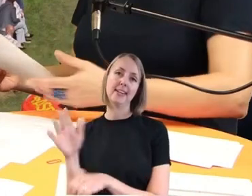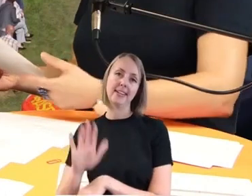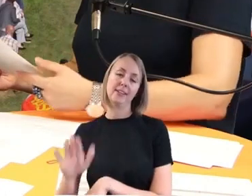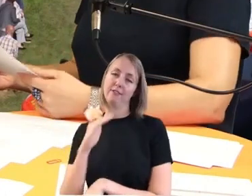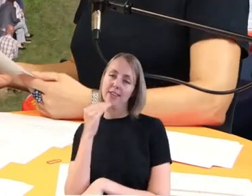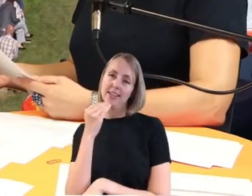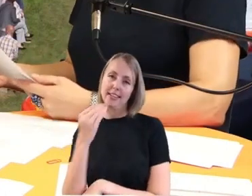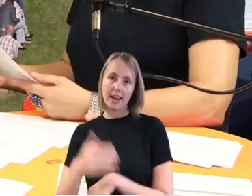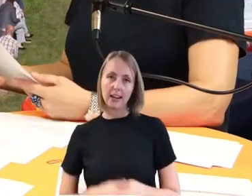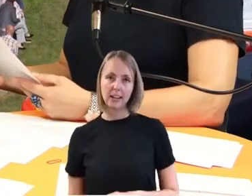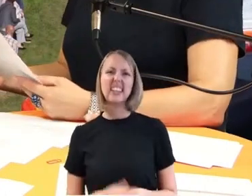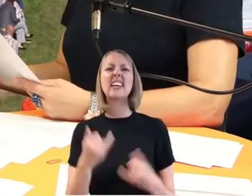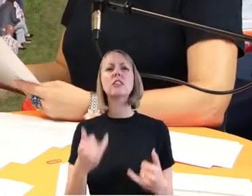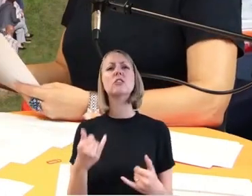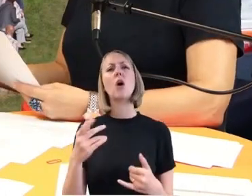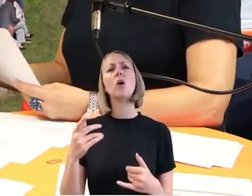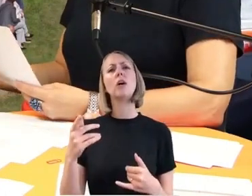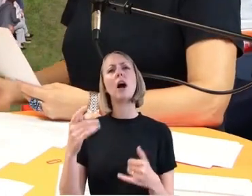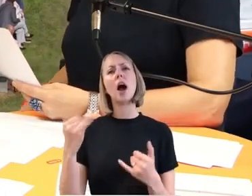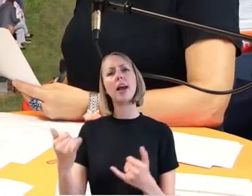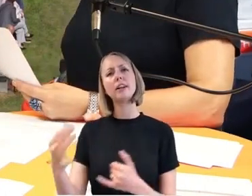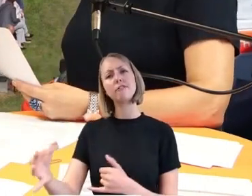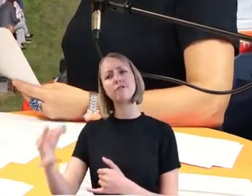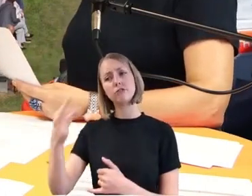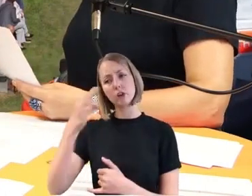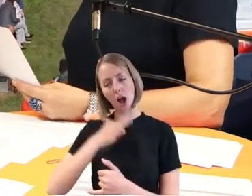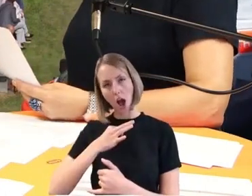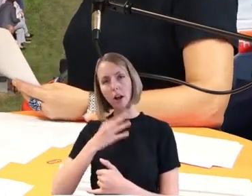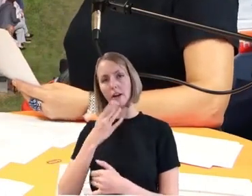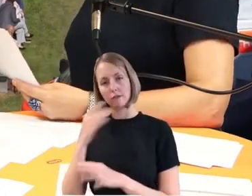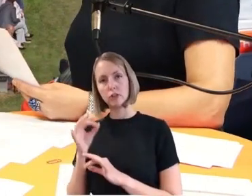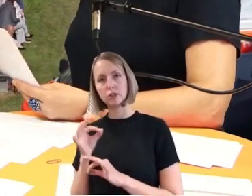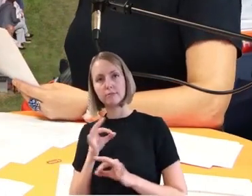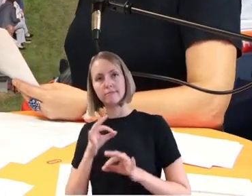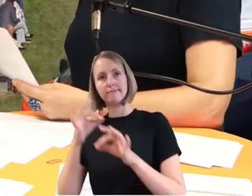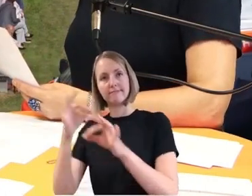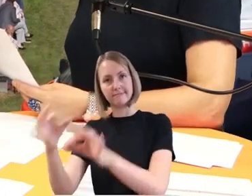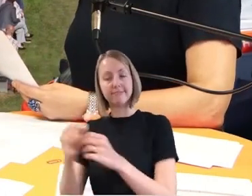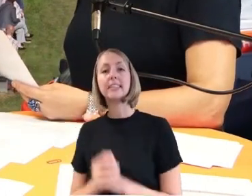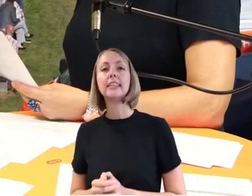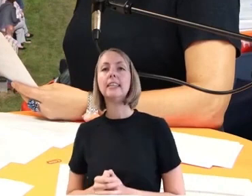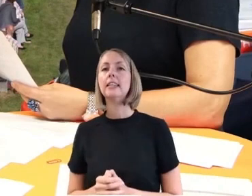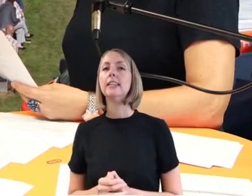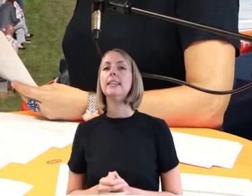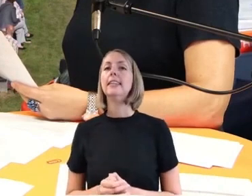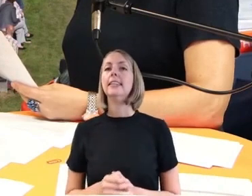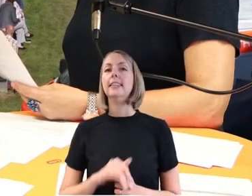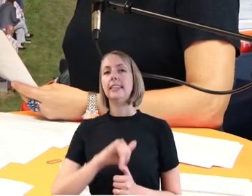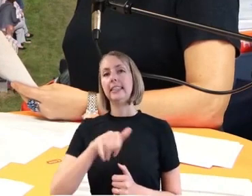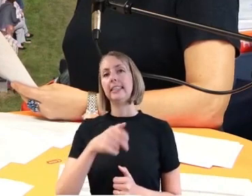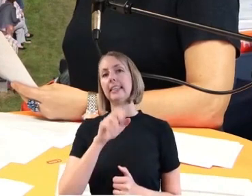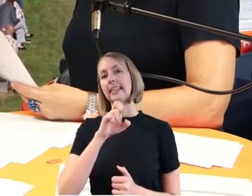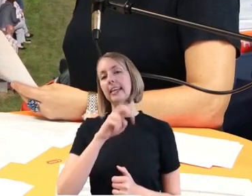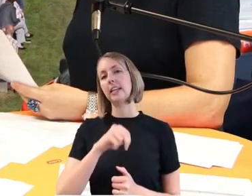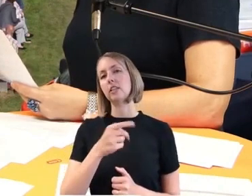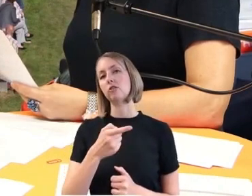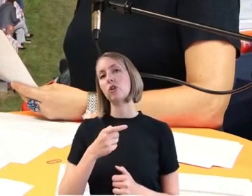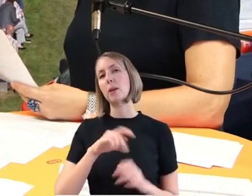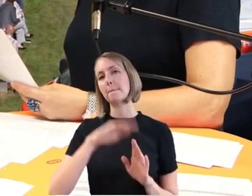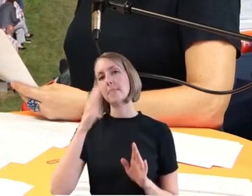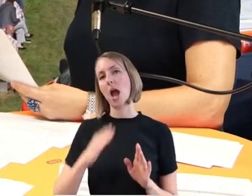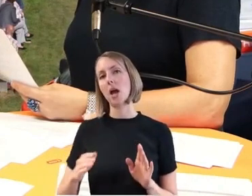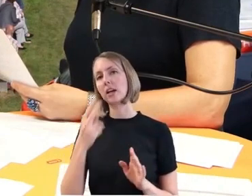habe ich noch eine Frage, die kam auch von Jens von den Berken. Er fragt, warum gibt es keinen